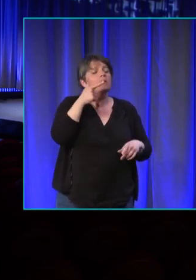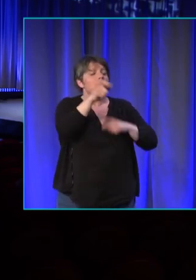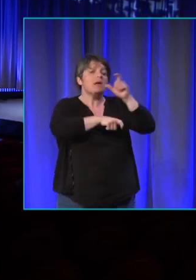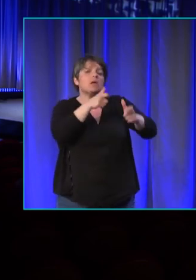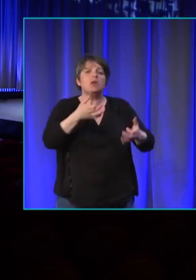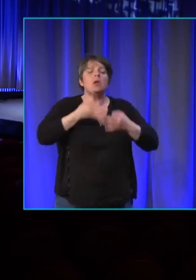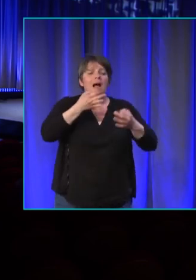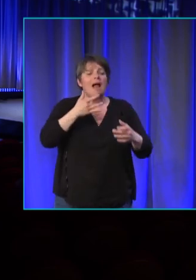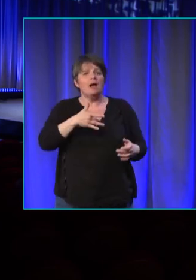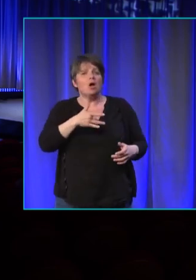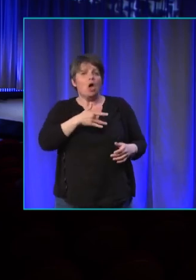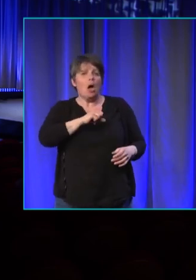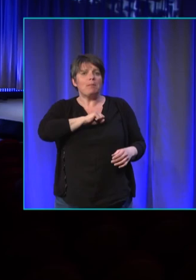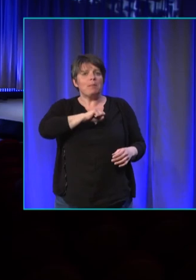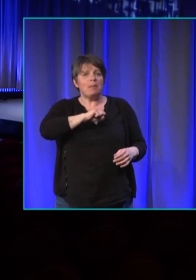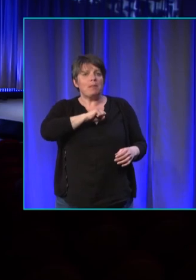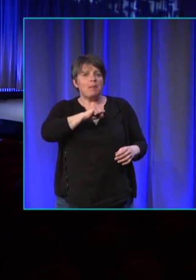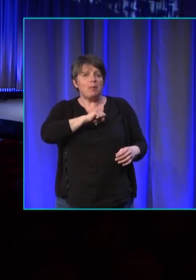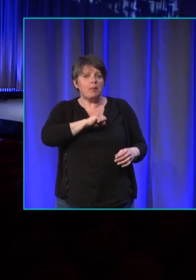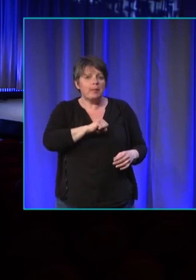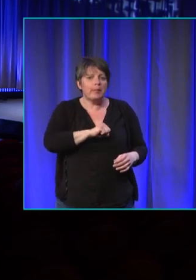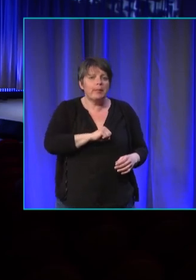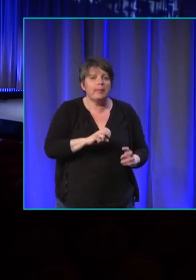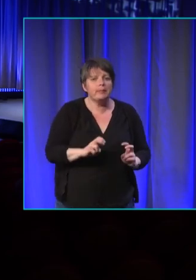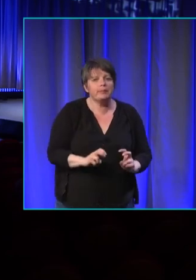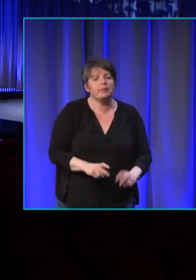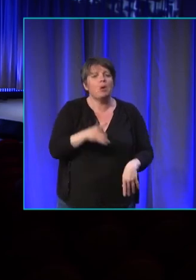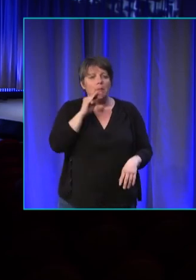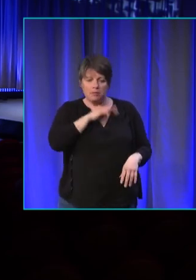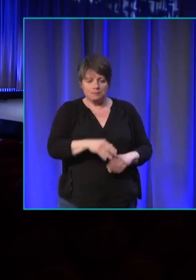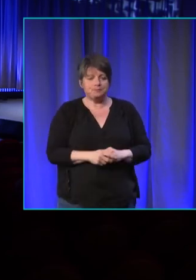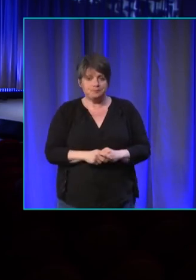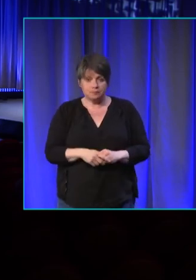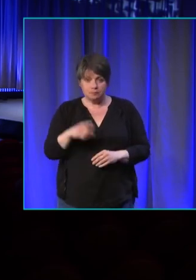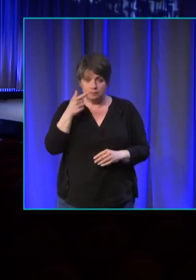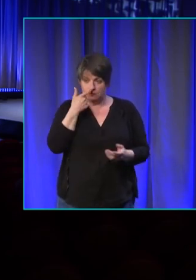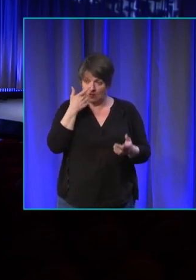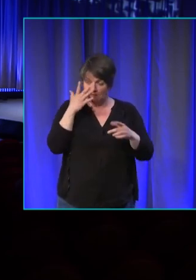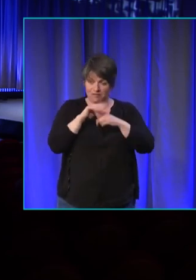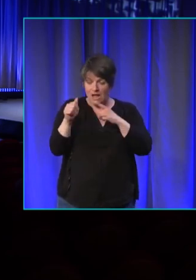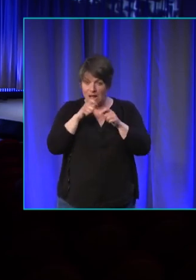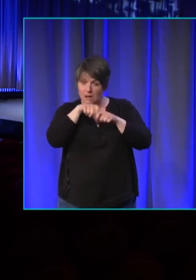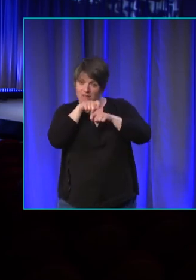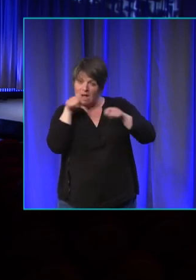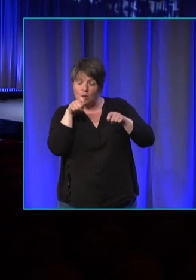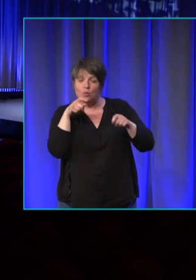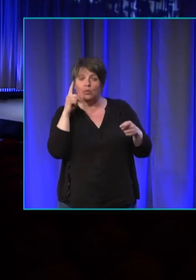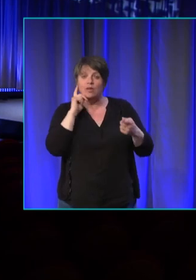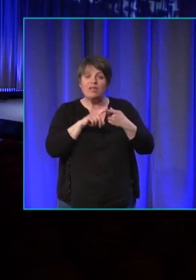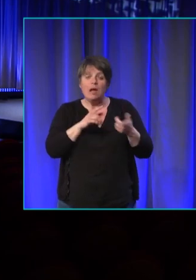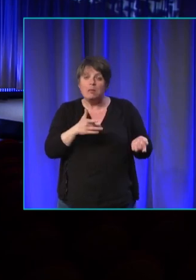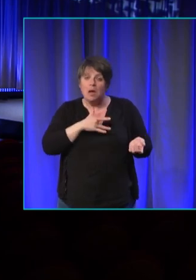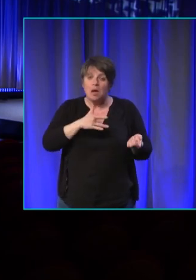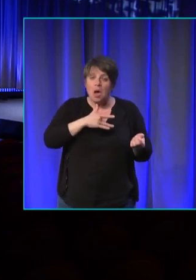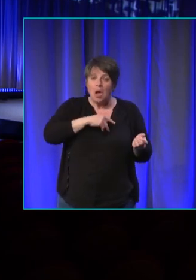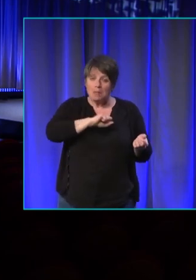cette fréquence cardiaque a tendance à s'affaisser beaucoup plus vite. Est-ce que vous avez fait des mesures, essayer de corréler ça